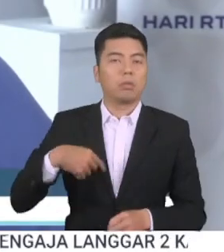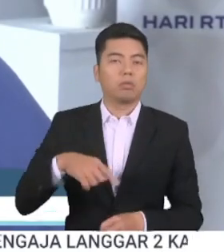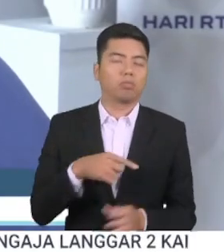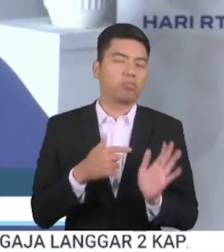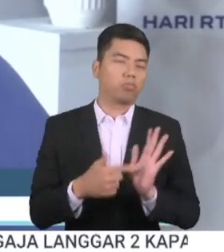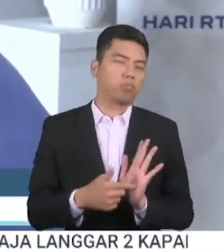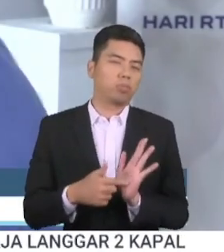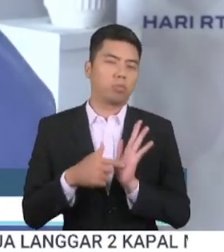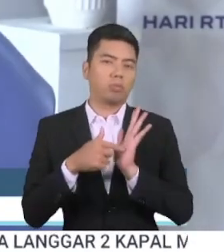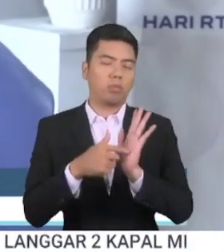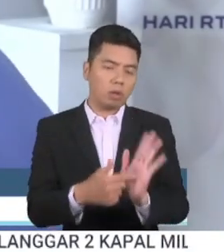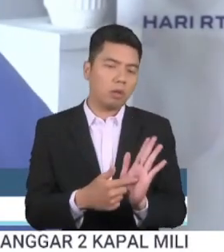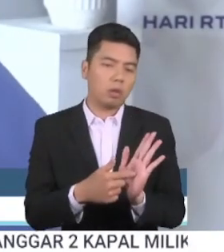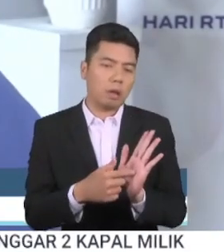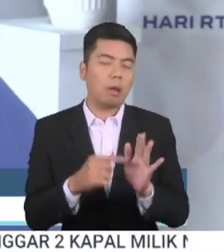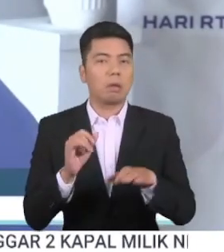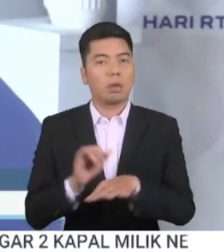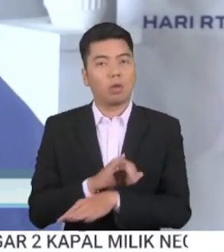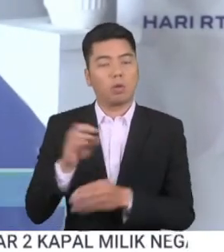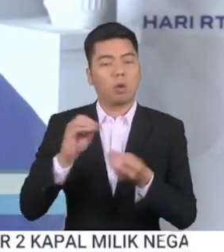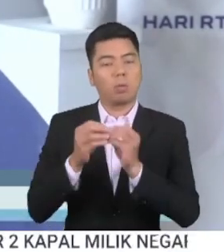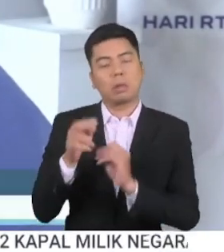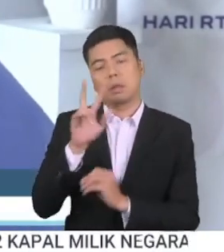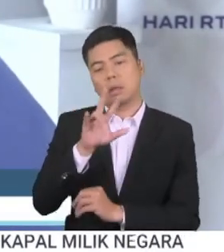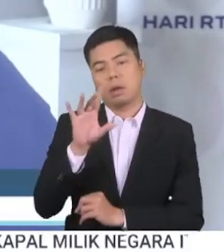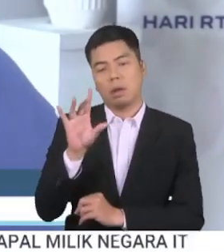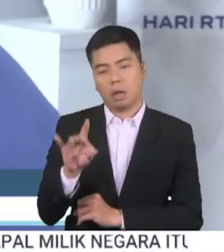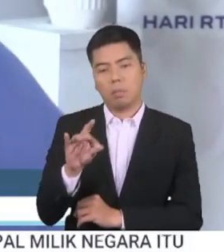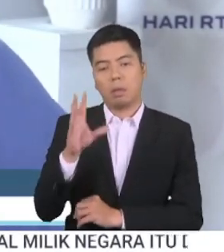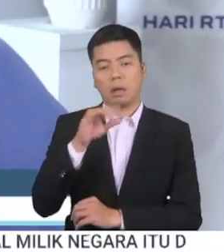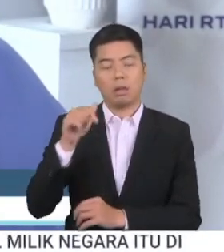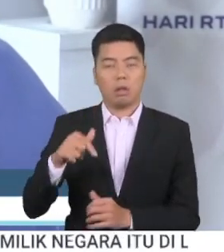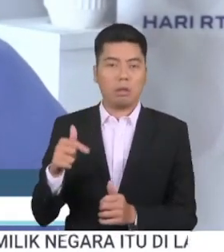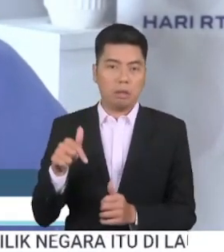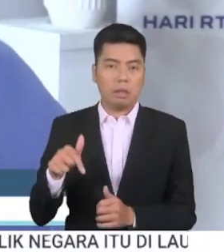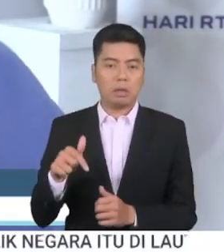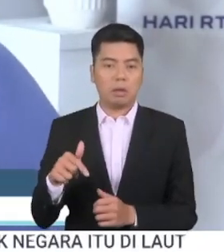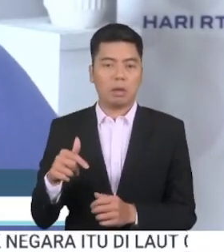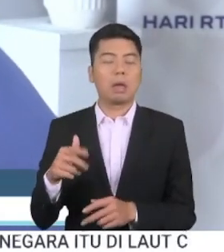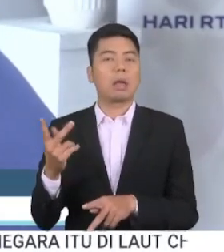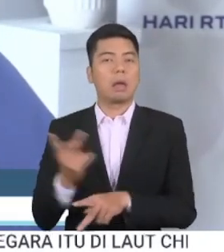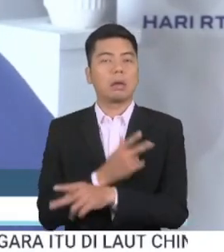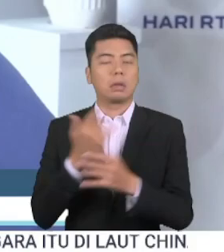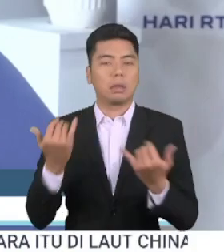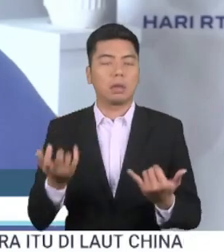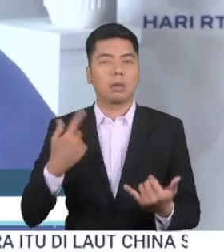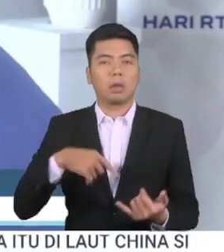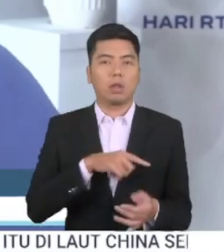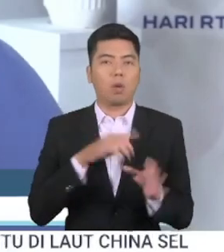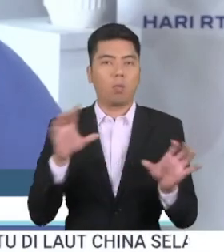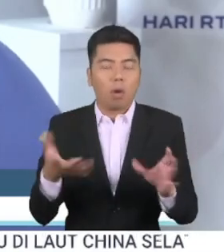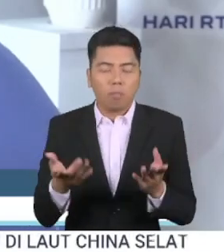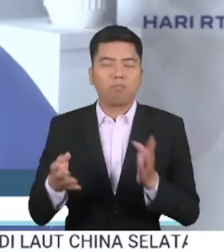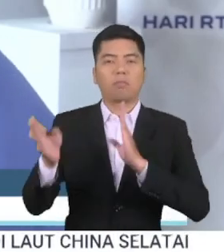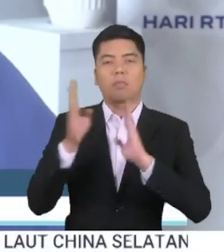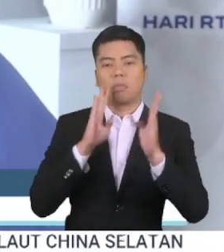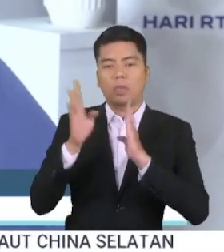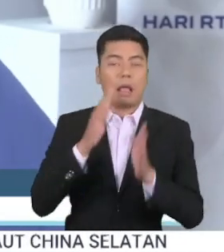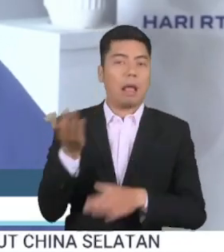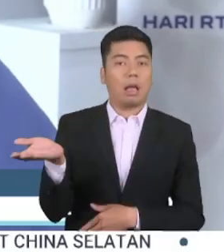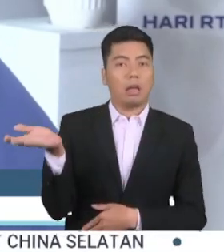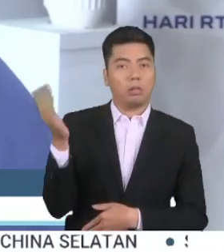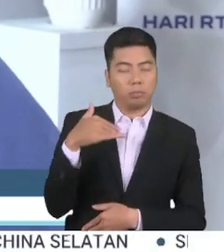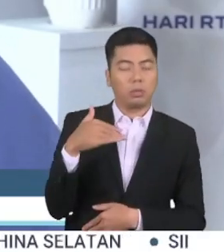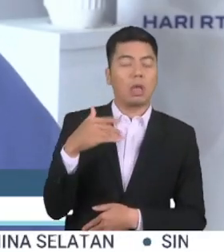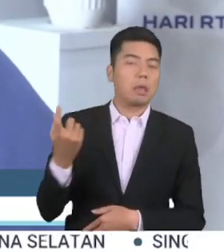bawakan untuk yang edisi ke-38 dan pada kali ini kita membawa kelainan di mana kita ada segmen bicara bual kayu,